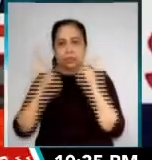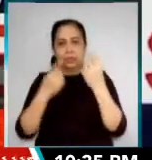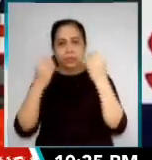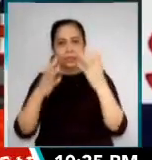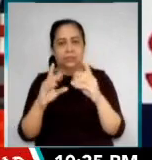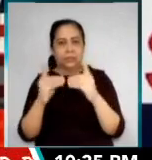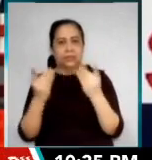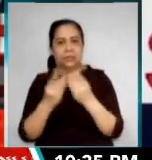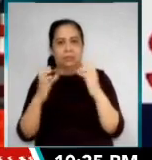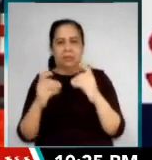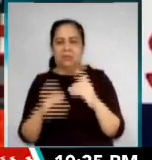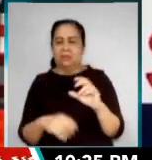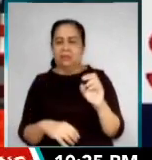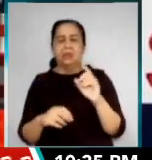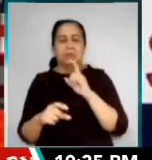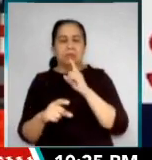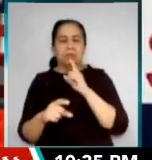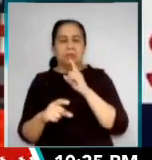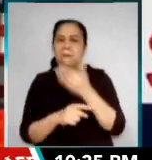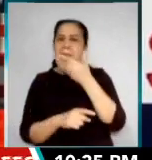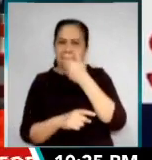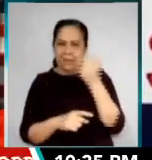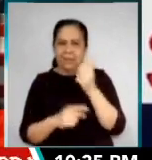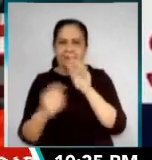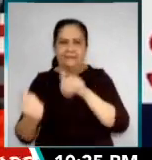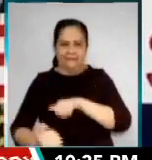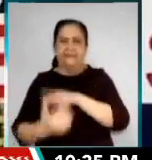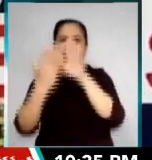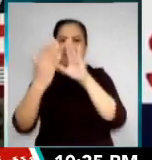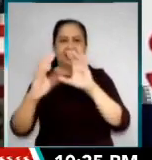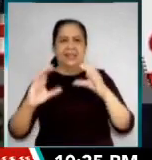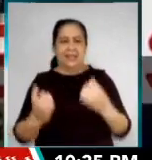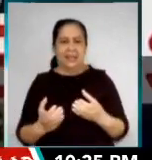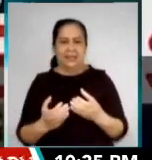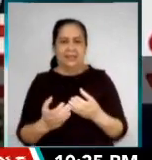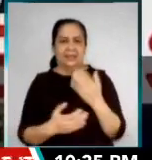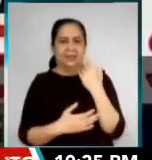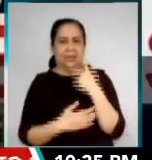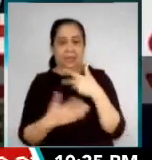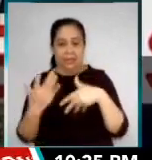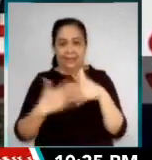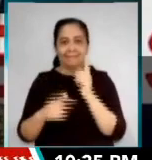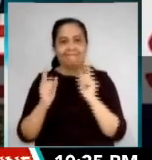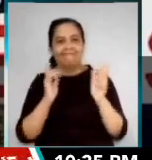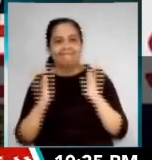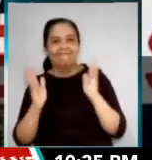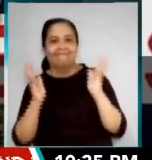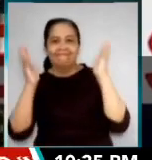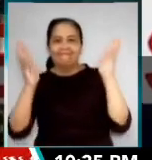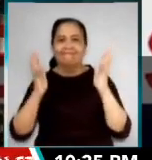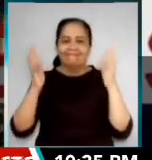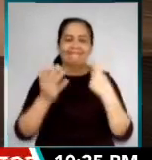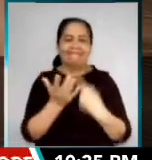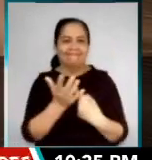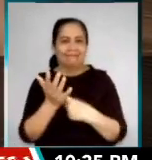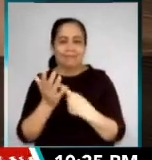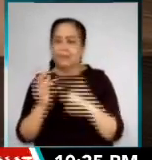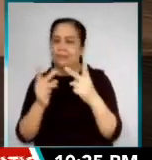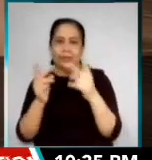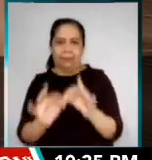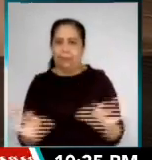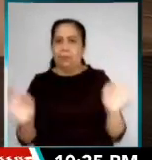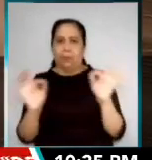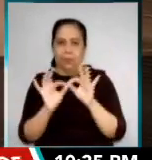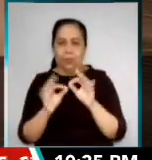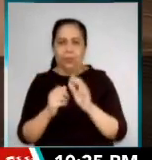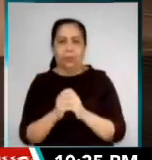doon sa face-to-face classes kasi yung interaction at saka socialization, napakahalaga yun. Sa online learning